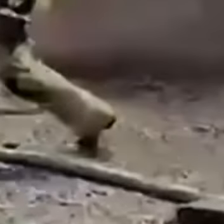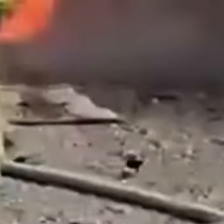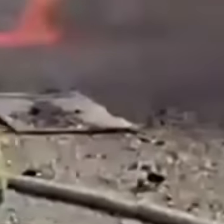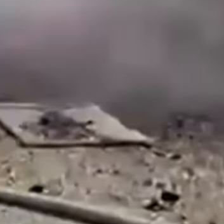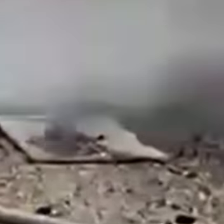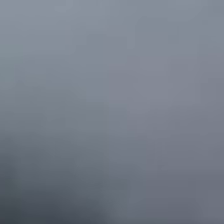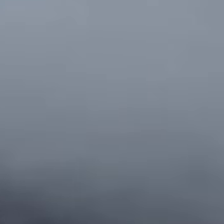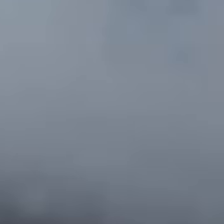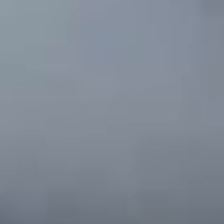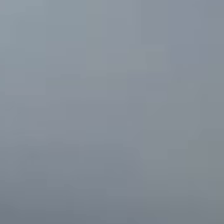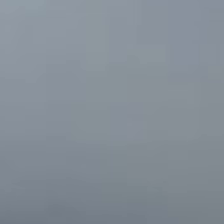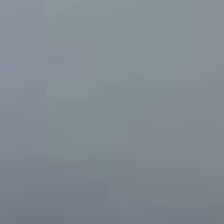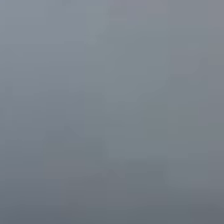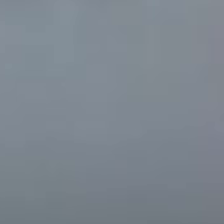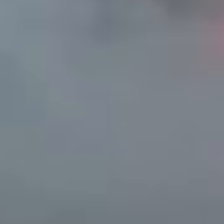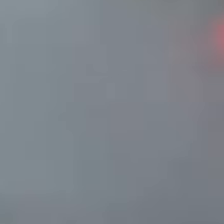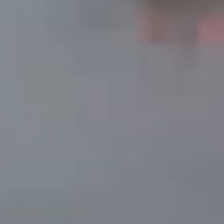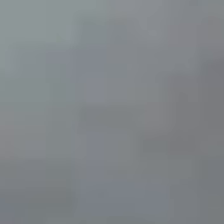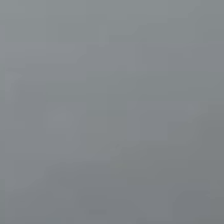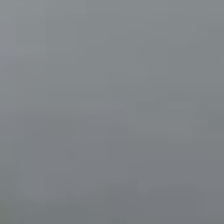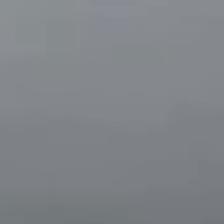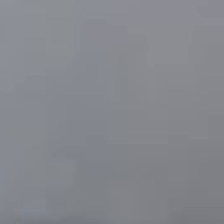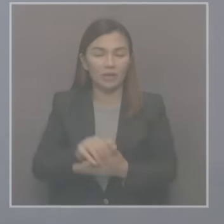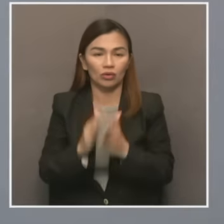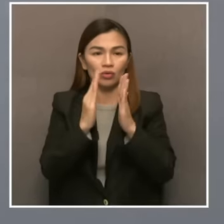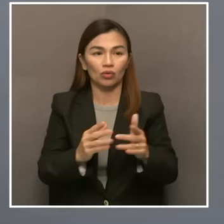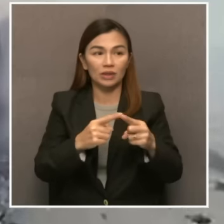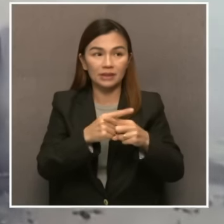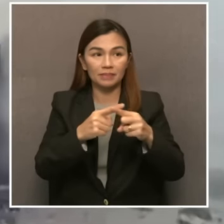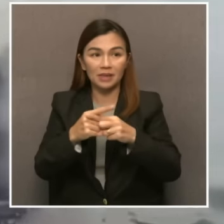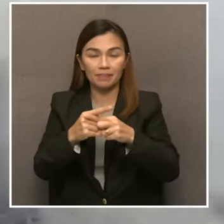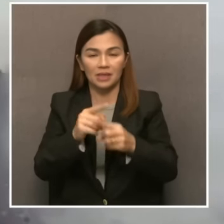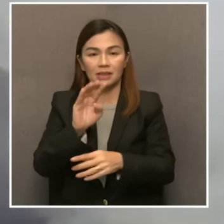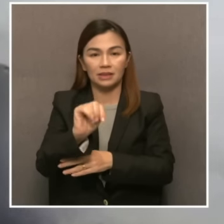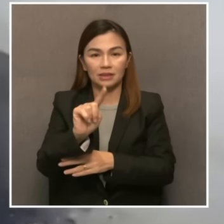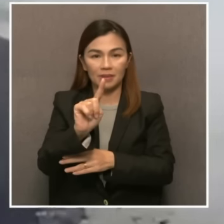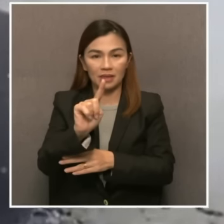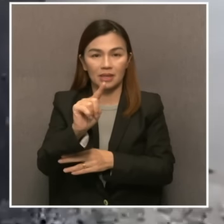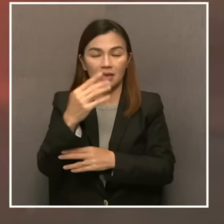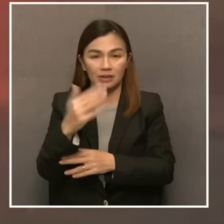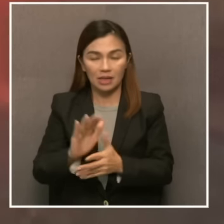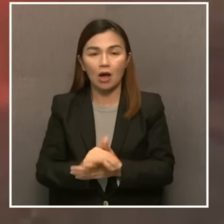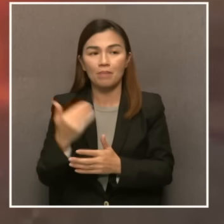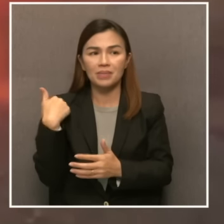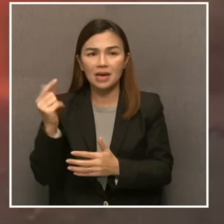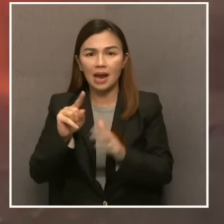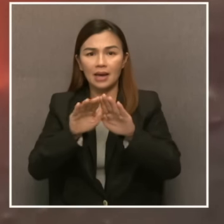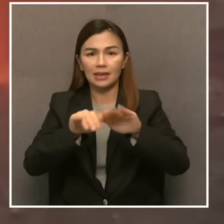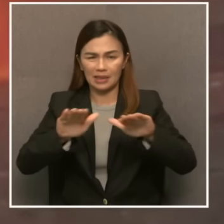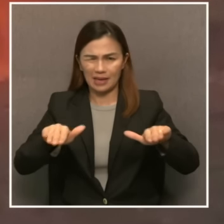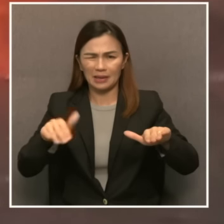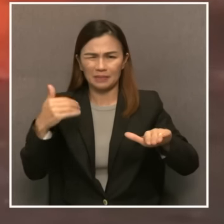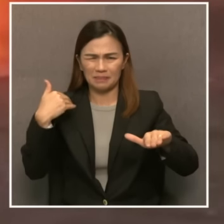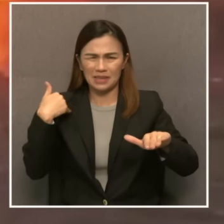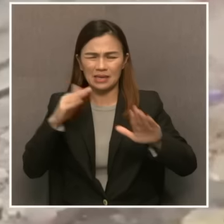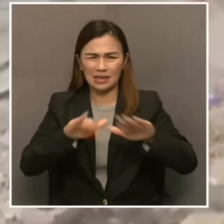มืองคาร์คิฟของยูเครนส่งผลให้มีผู้ได้รับบาดเจ็บถึง41คนในจำนวนนี้มีเด็กๆรวมอยู่ด้วยถึง5